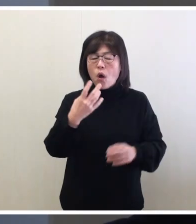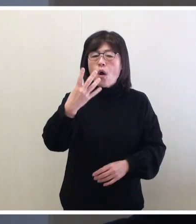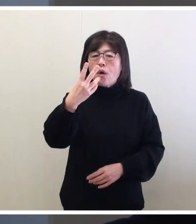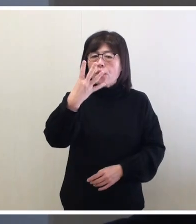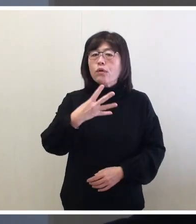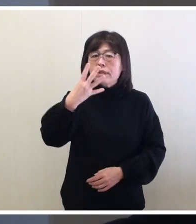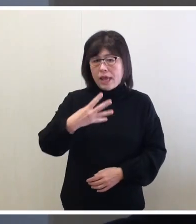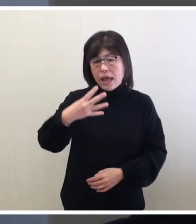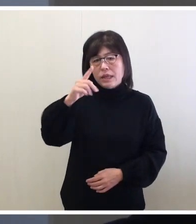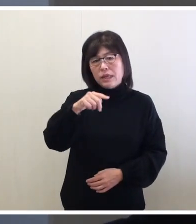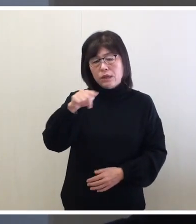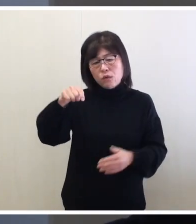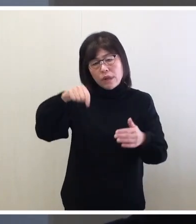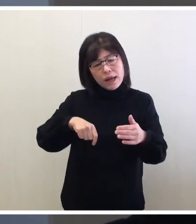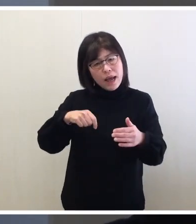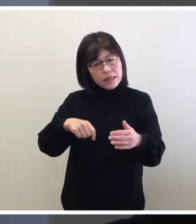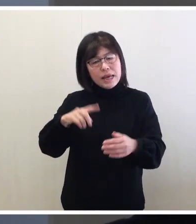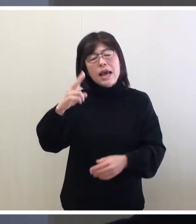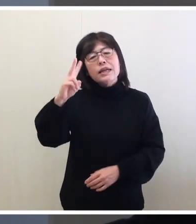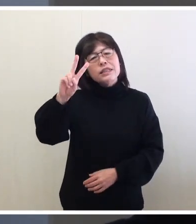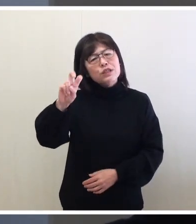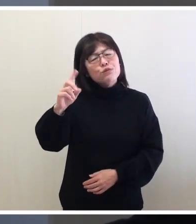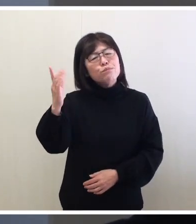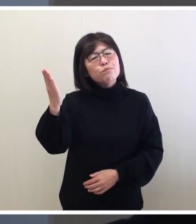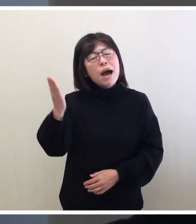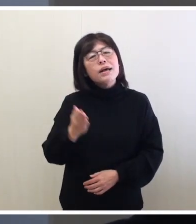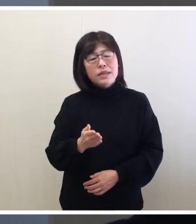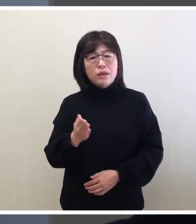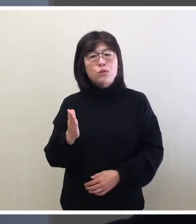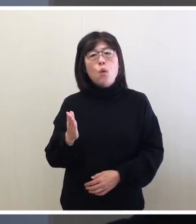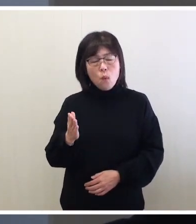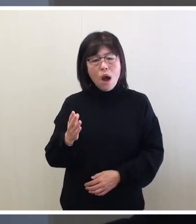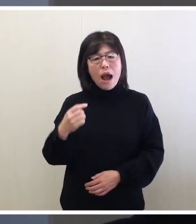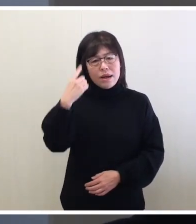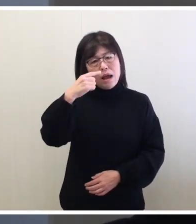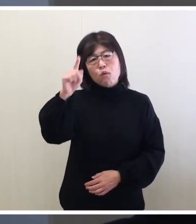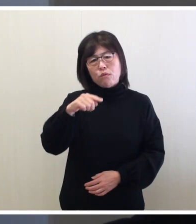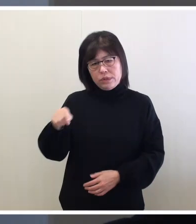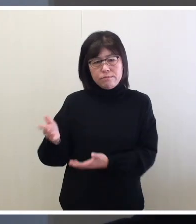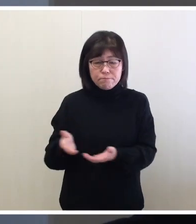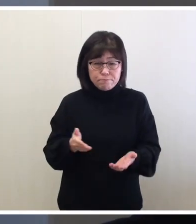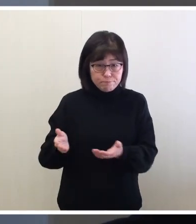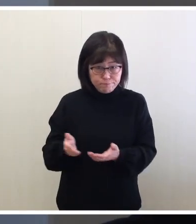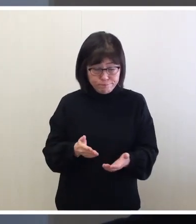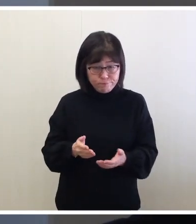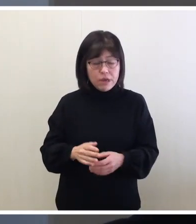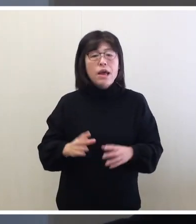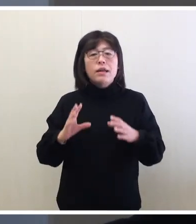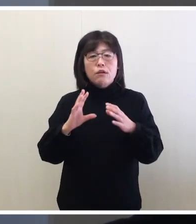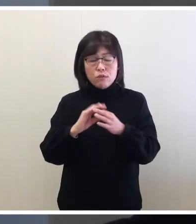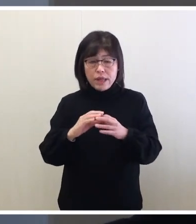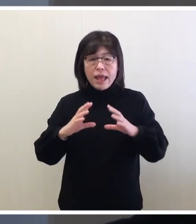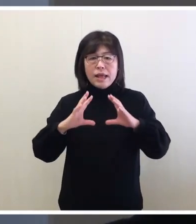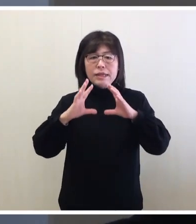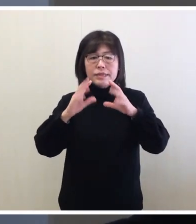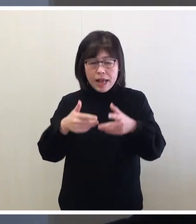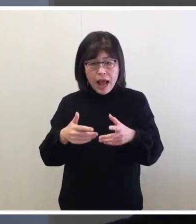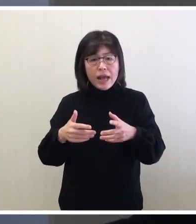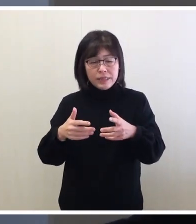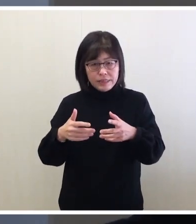人のうち2割程度は留学生とすることで、世界から学生が集まるキャンパスと